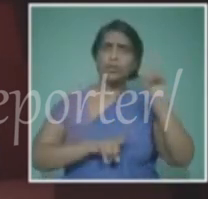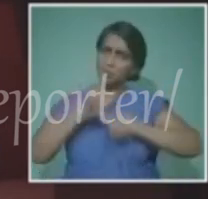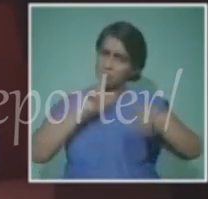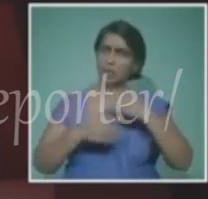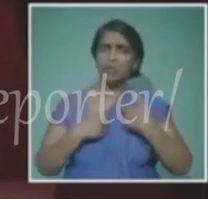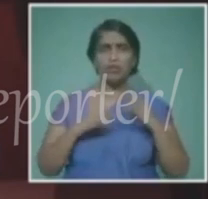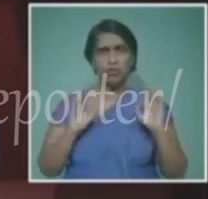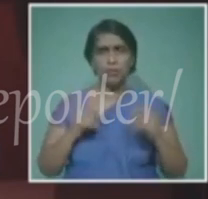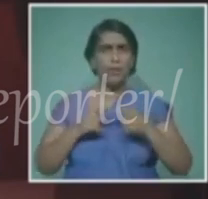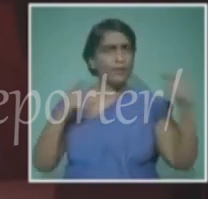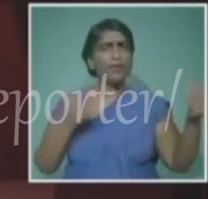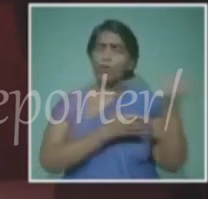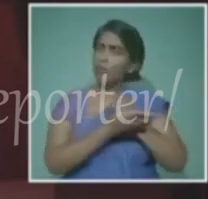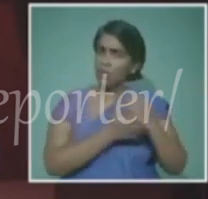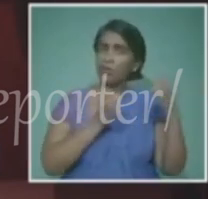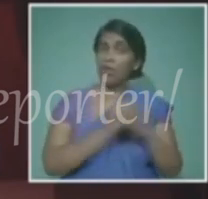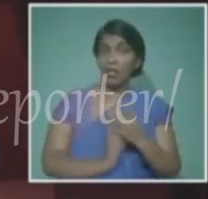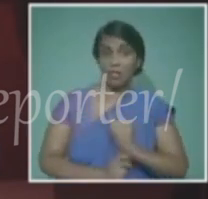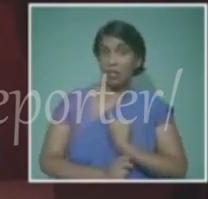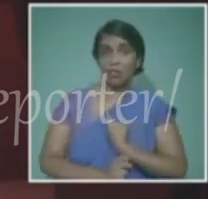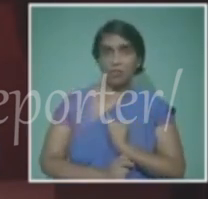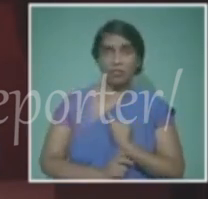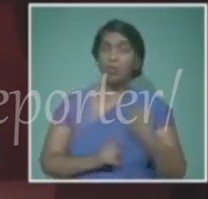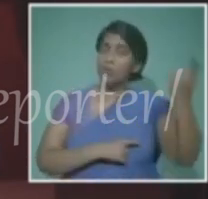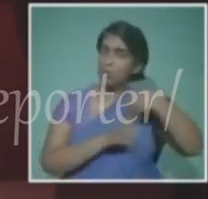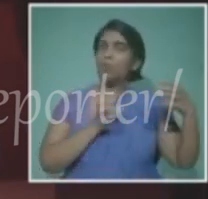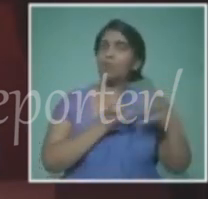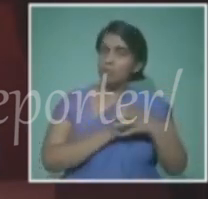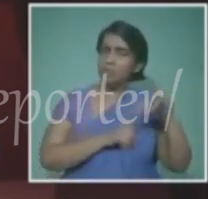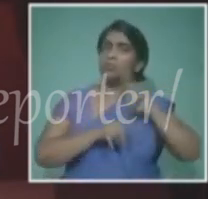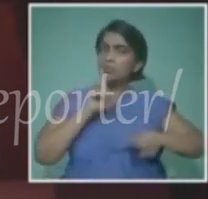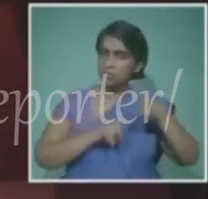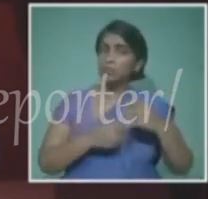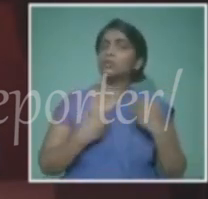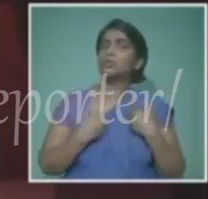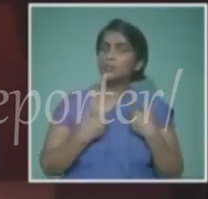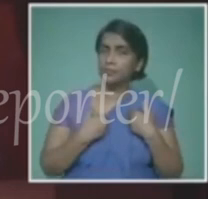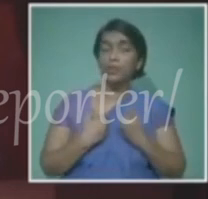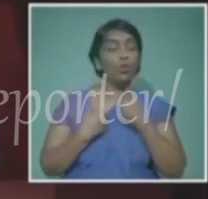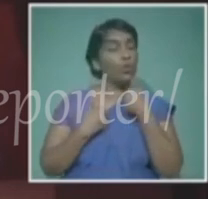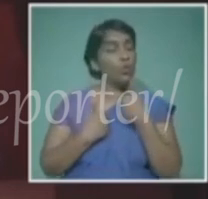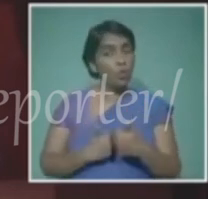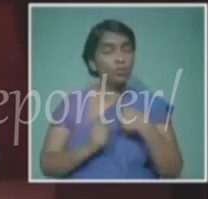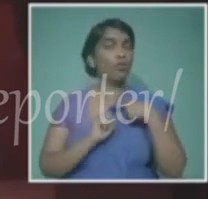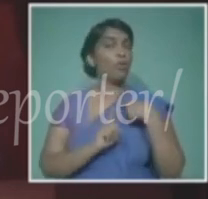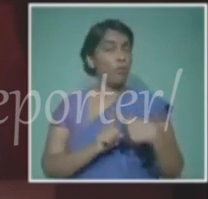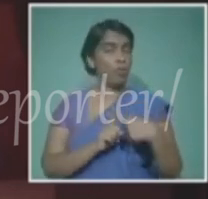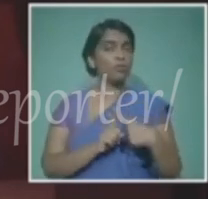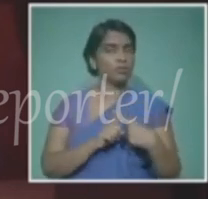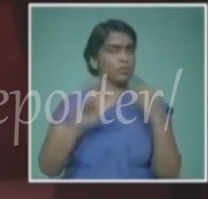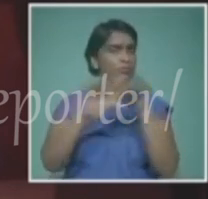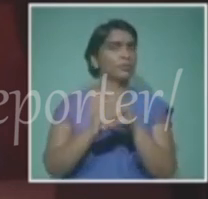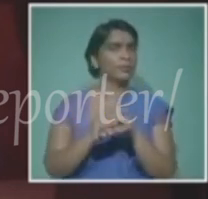කරන්න විපක්ෂයේ සියලු දෙනාත් සමග, තනියම නෙවෙයි සියලු දෙනාත් එක්ක සාකච්ඡා කරලා අපි හොඳ ධනාත්මක තැනකට ප්‍රවේශ